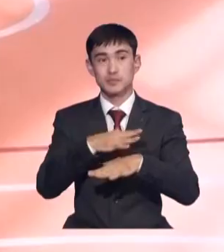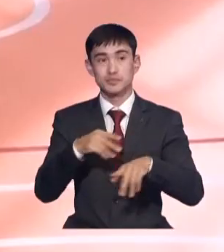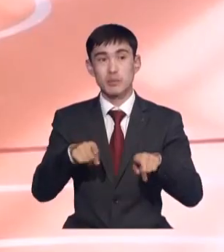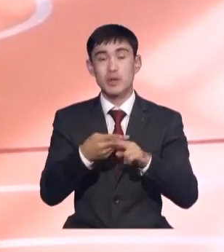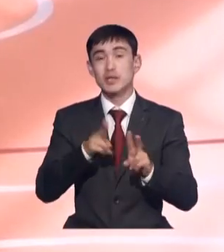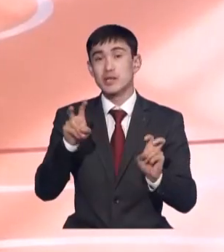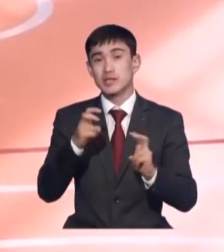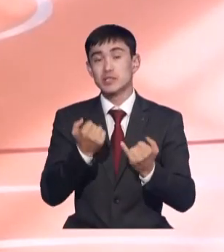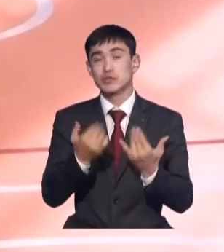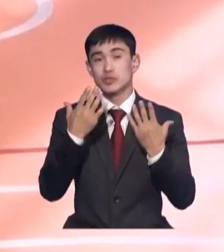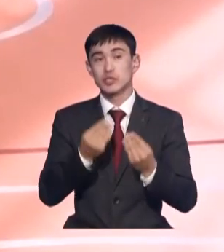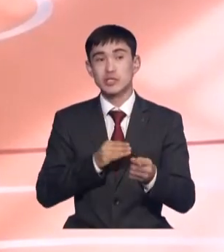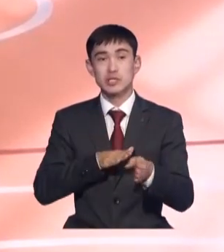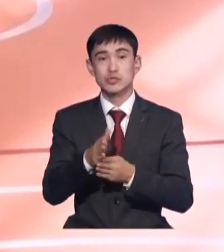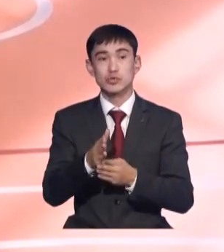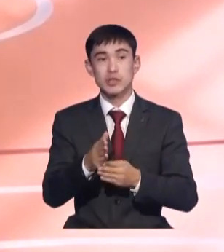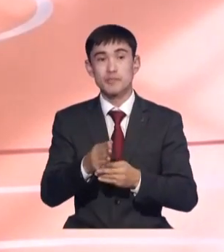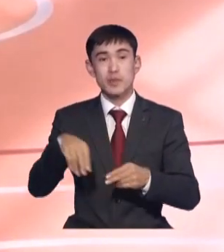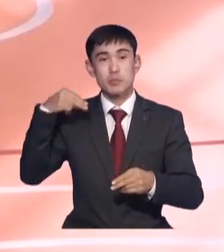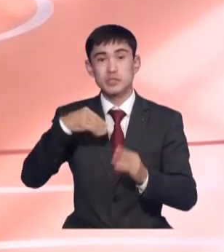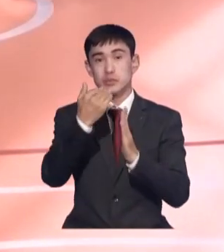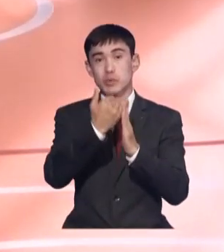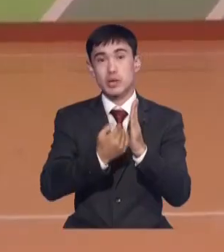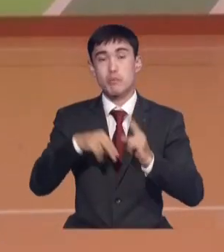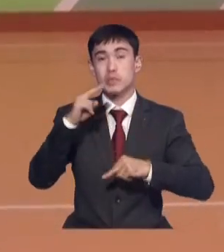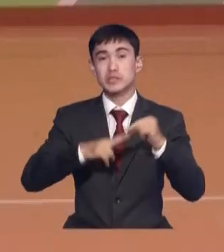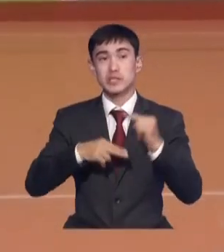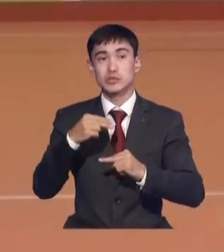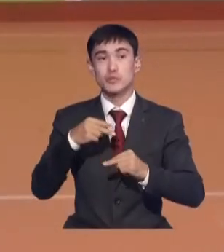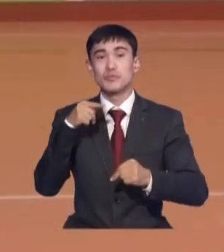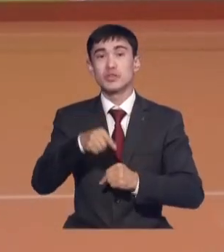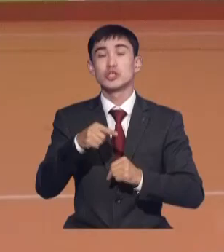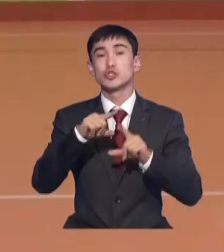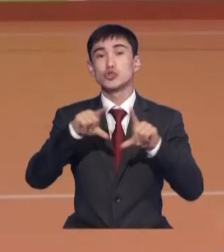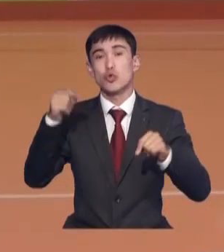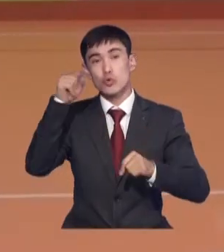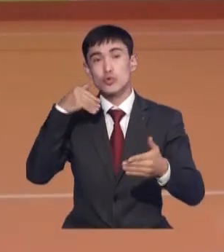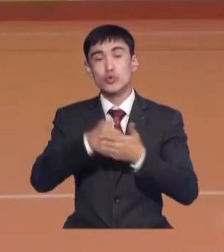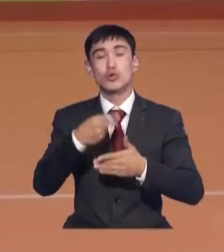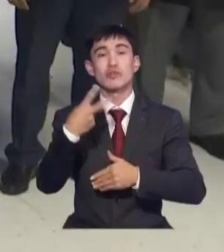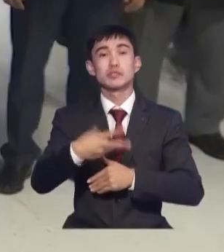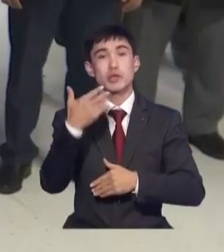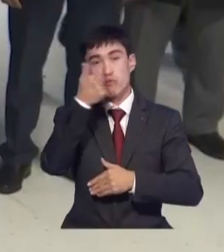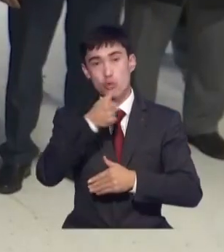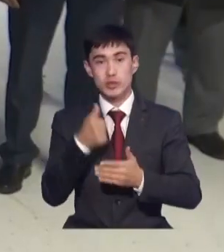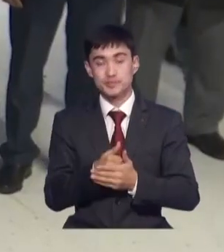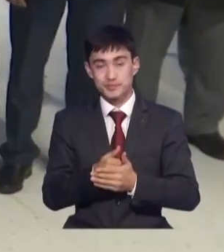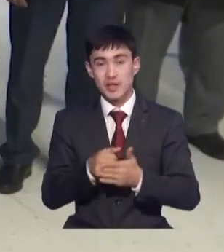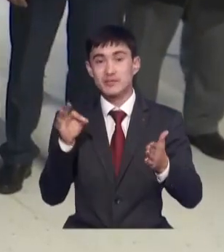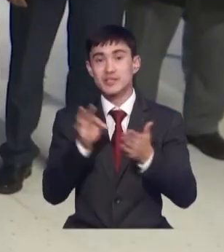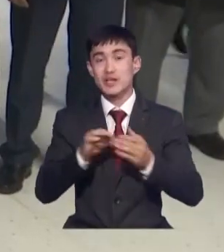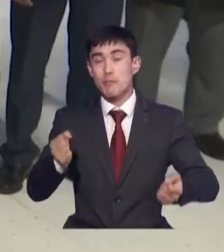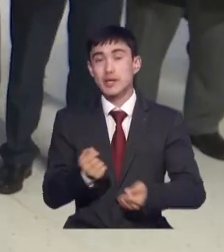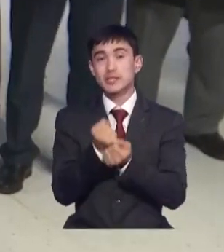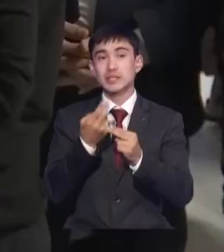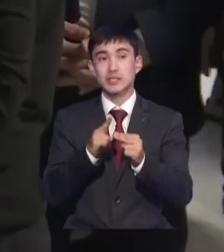этой эгидой на сегодня реализуется и президентская программа по строительству 1000 школ до 2025 года. И в целях